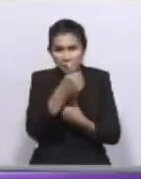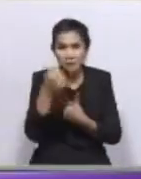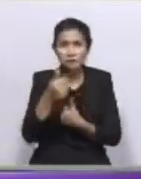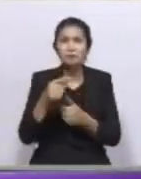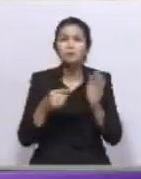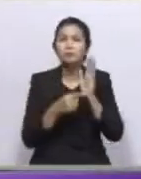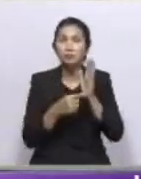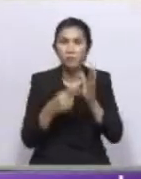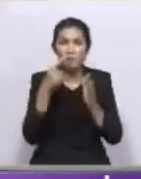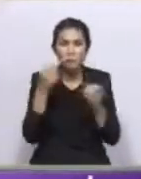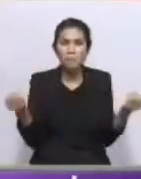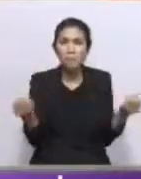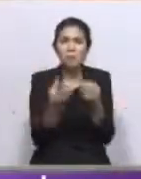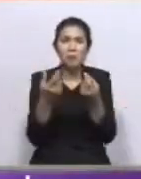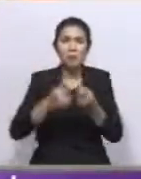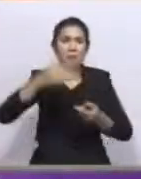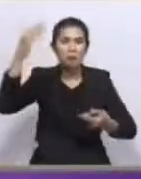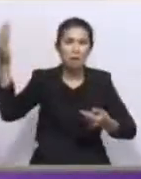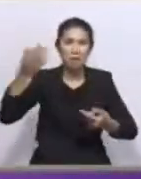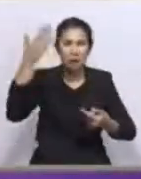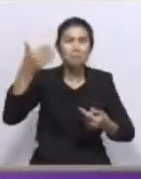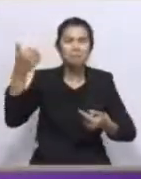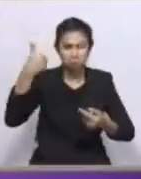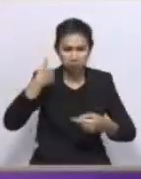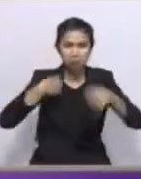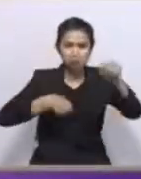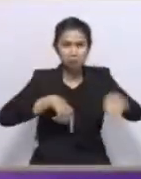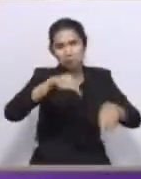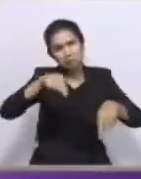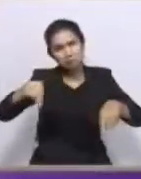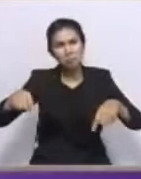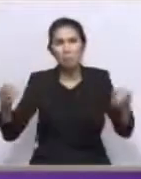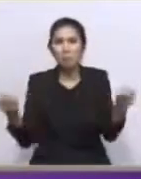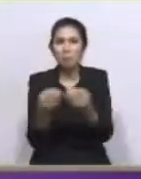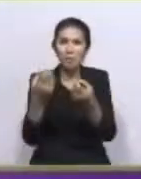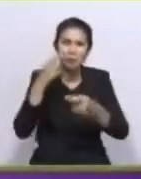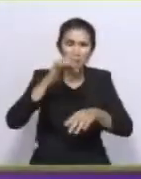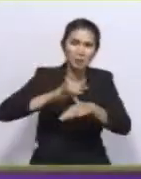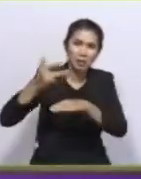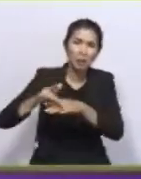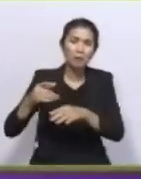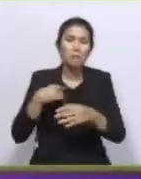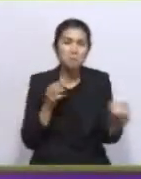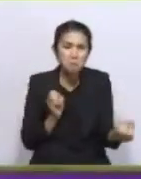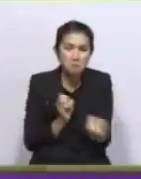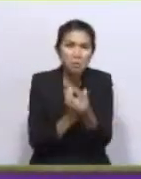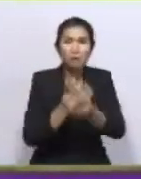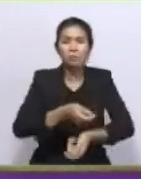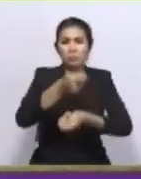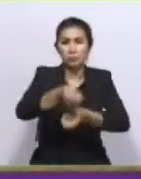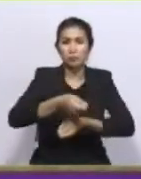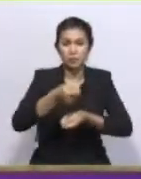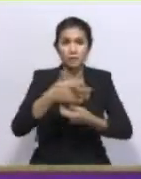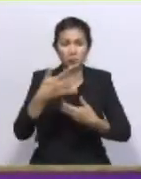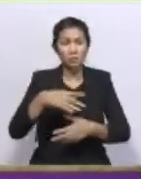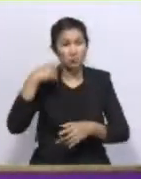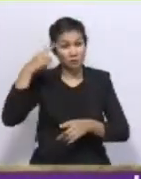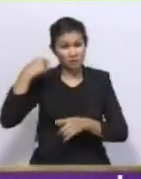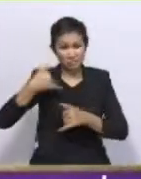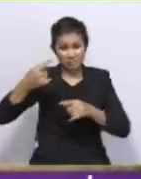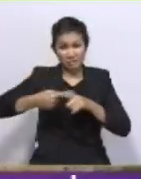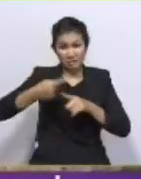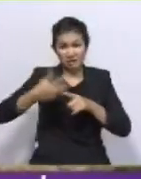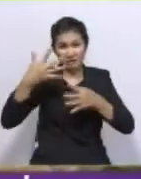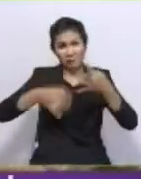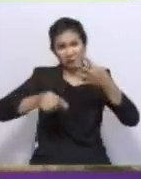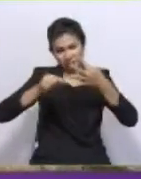อุทกภัยและสภาพอากาศที่ไม่เอื้ออำนวยในหลายพื้นที่ส่งผลกระทบต่อภาคการเกษตรโดยเฉพาะในไตรมาสสุดท้ายแต่ภา